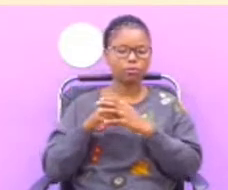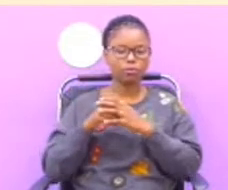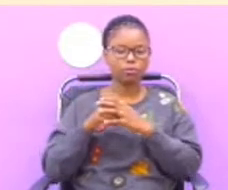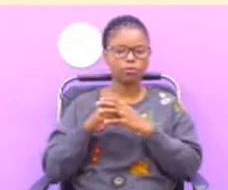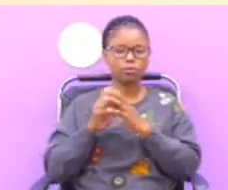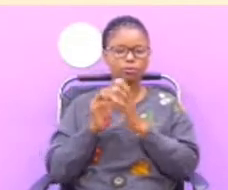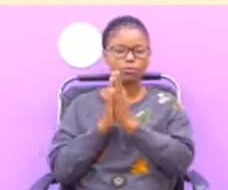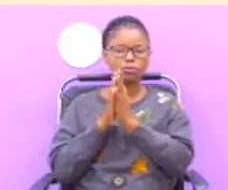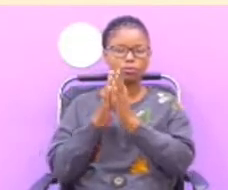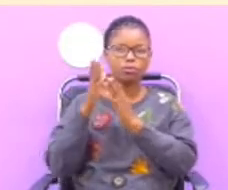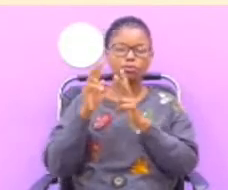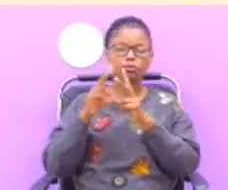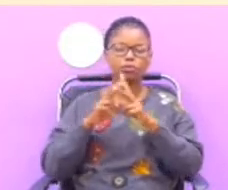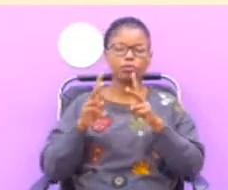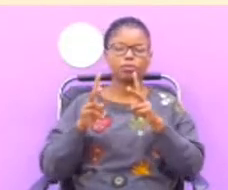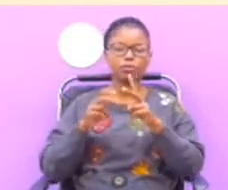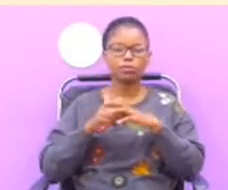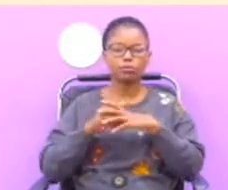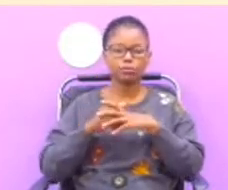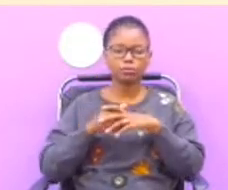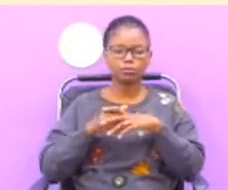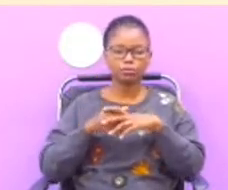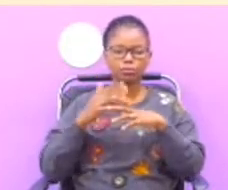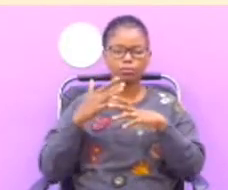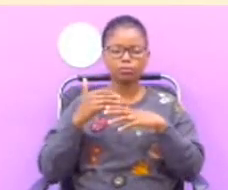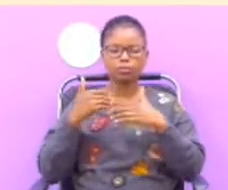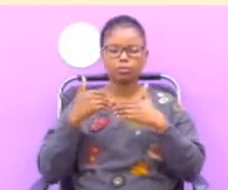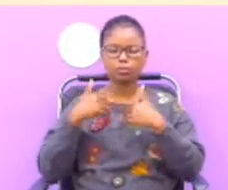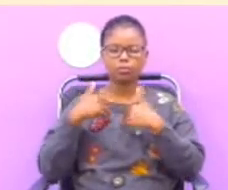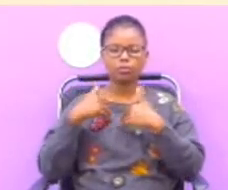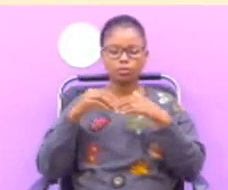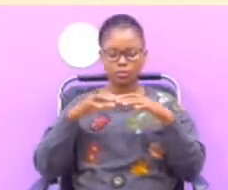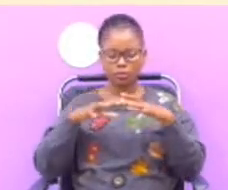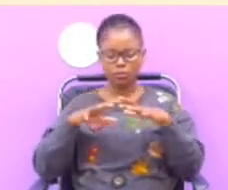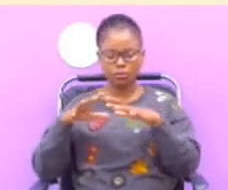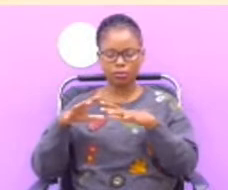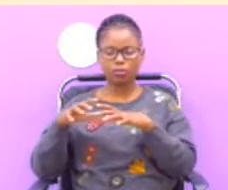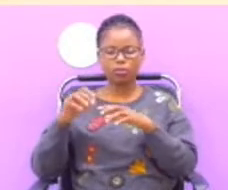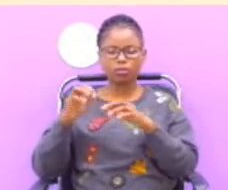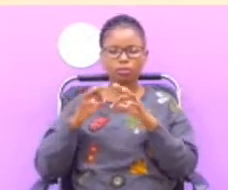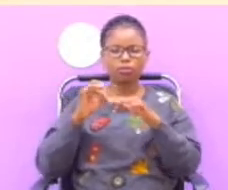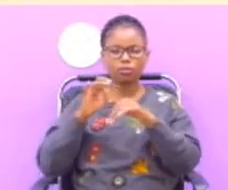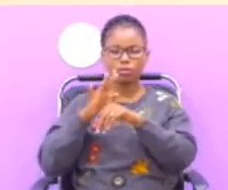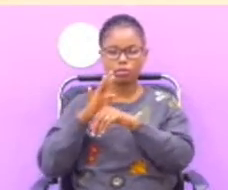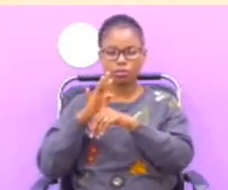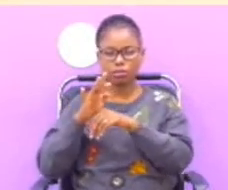Bwana asifuye sana. Nadifati yego strain dome to okorewe ne gai.